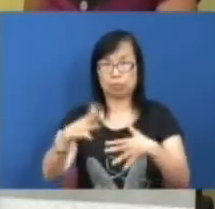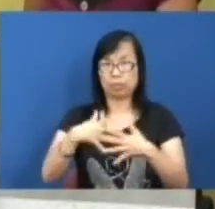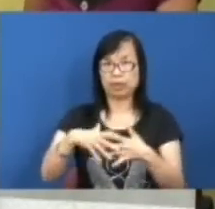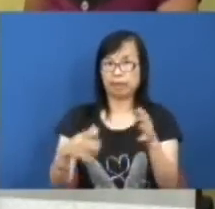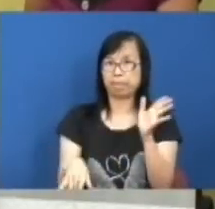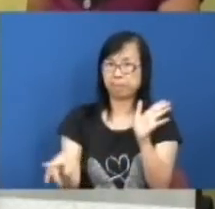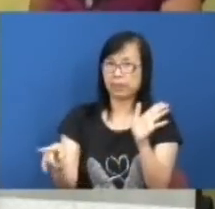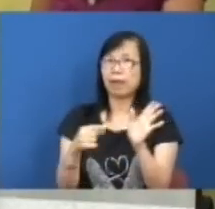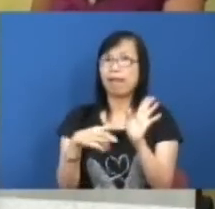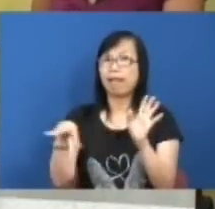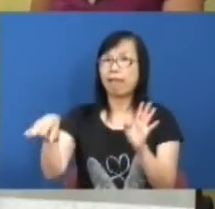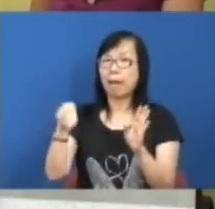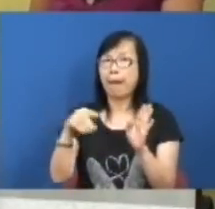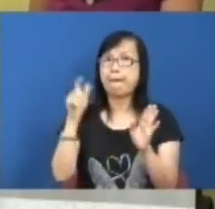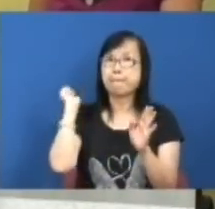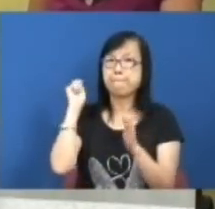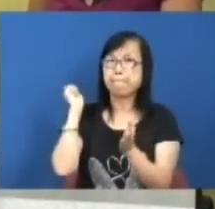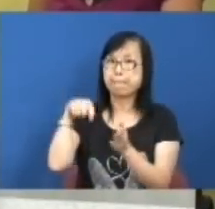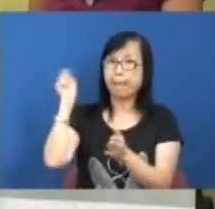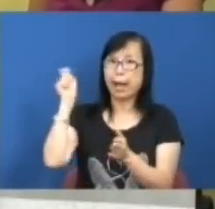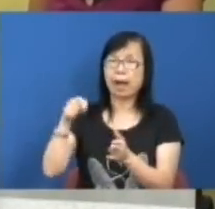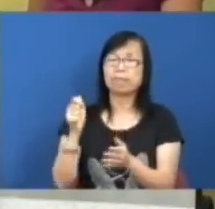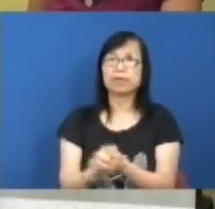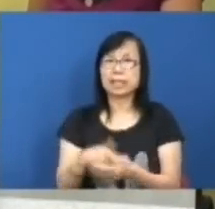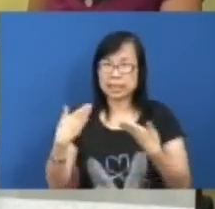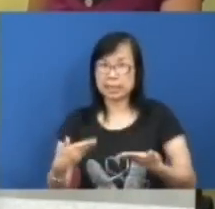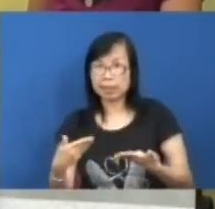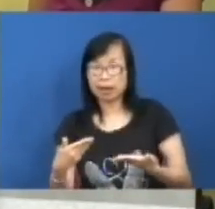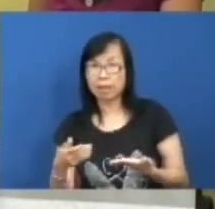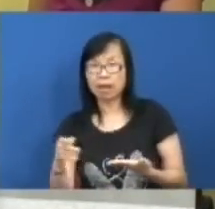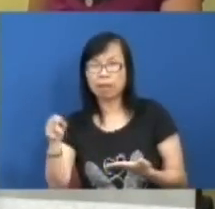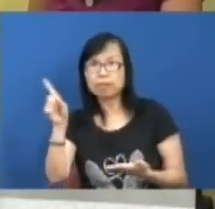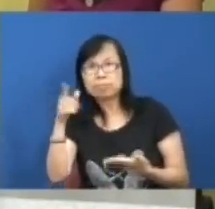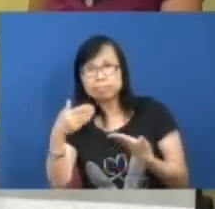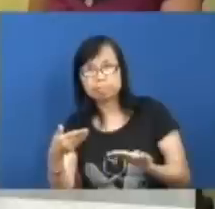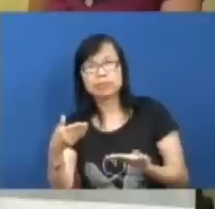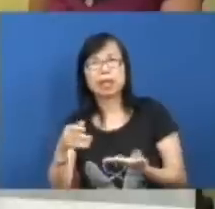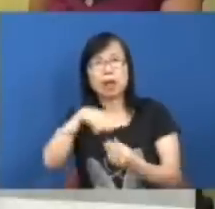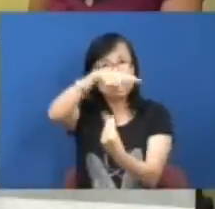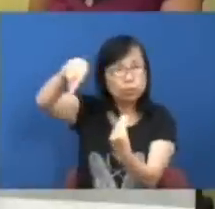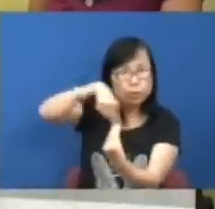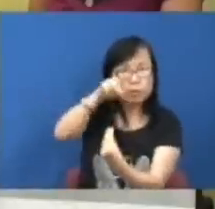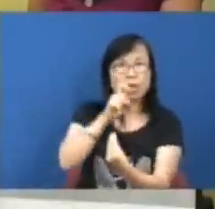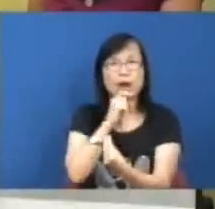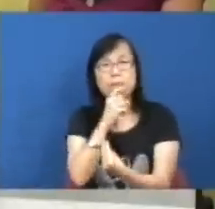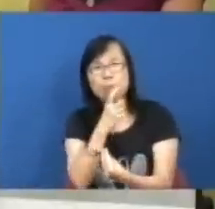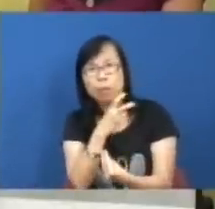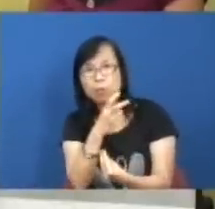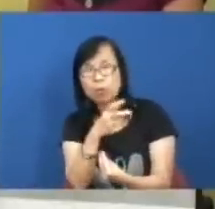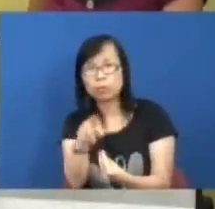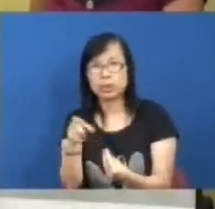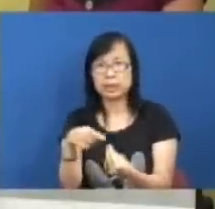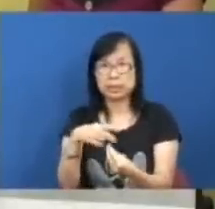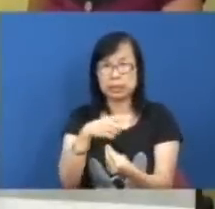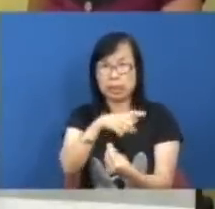呢一類型嘅，我哋叫棒棒啊，數一數而家現場嗰、那個牆底會唔會好多空鼓啊？因為的而且確呢